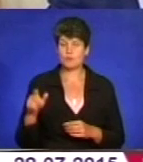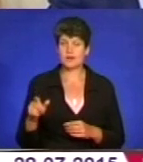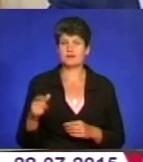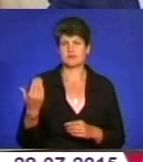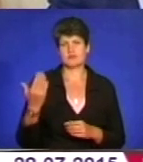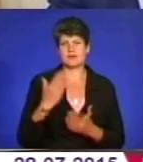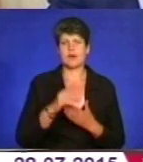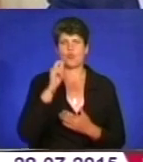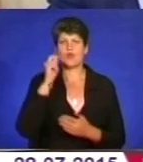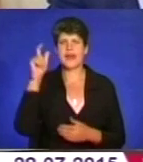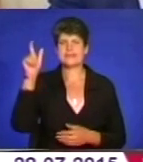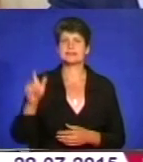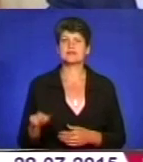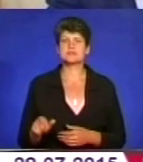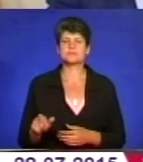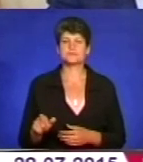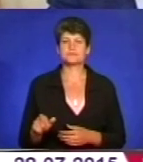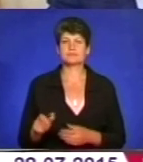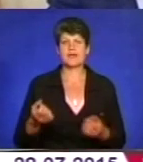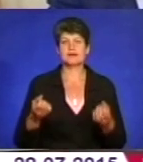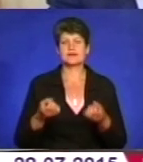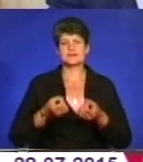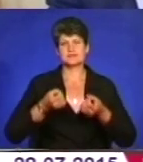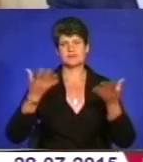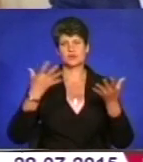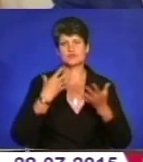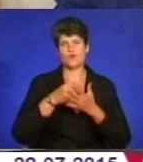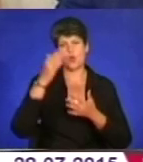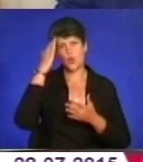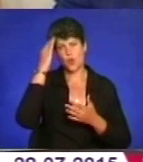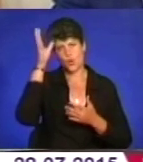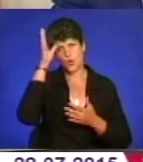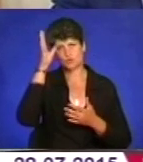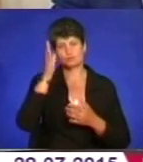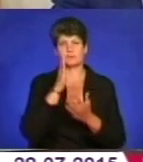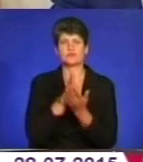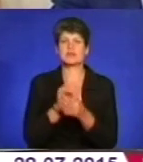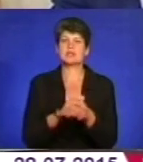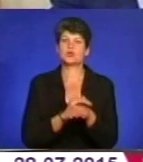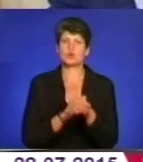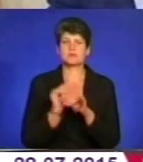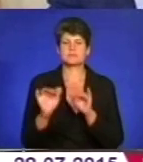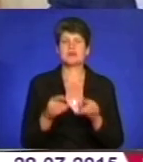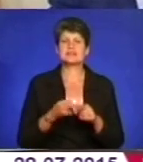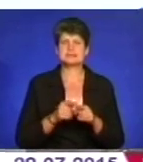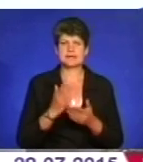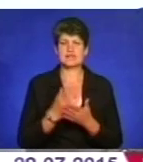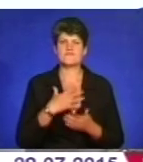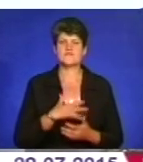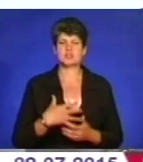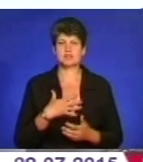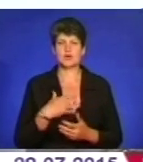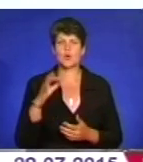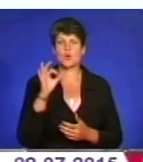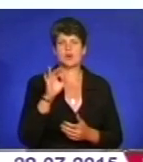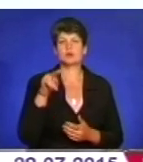є українцем. І світло свого розуму спрямовувати тільки на добрі справи, бо це для нас сьогодні важливо. Ольга Турчин